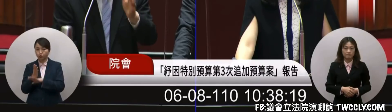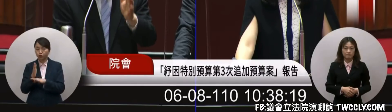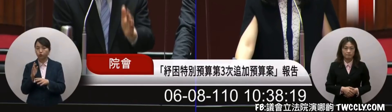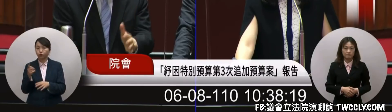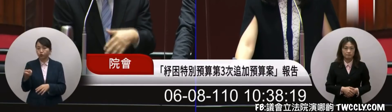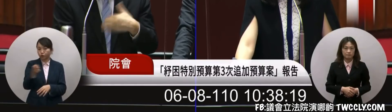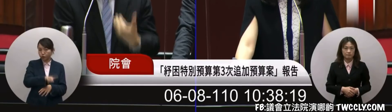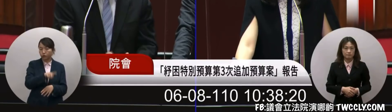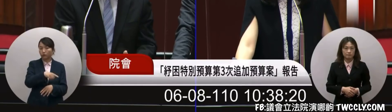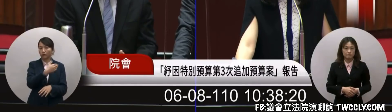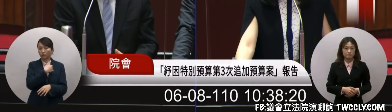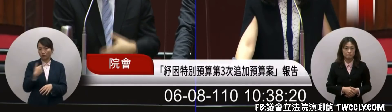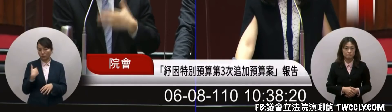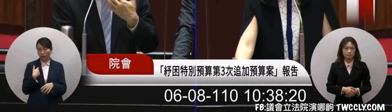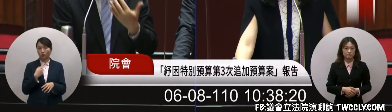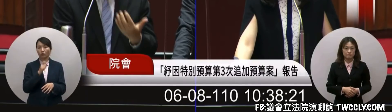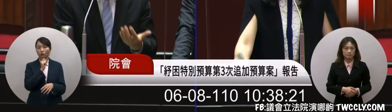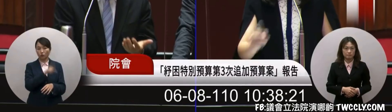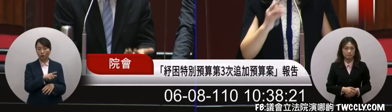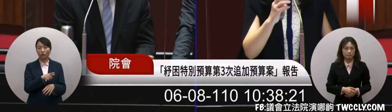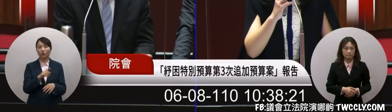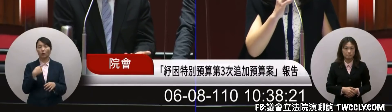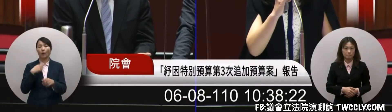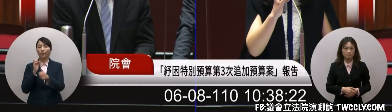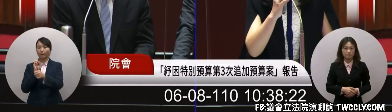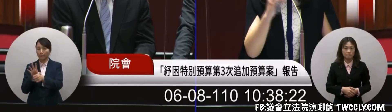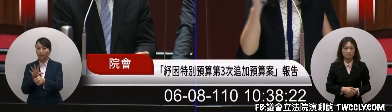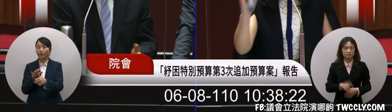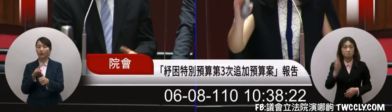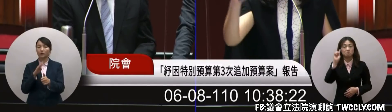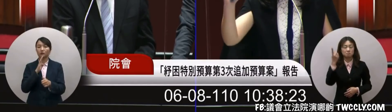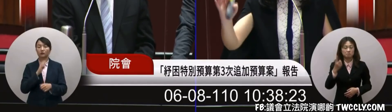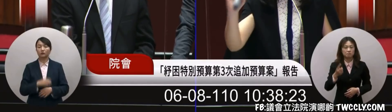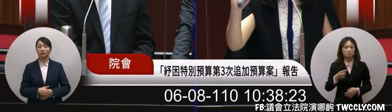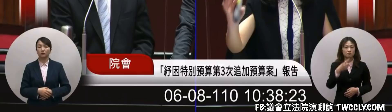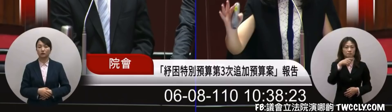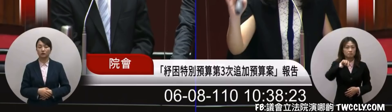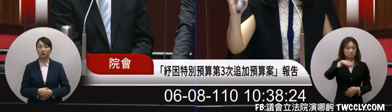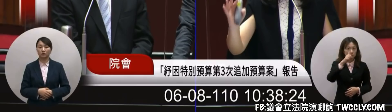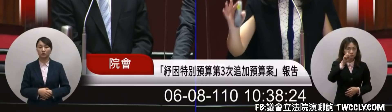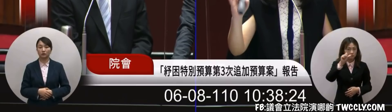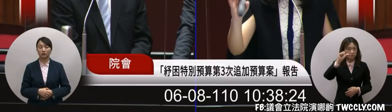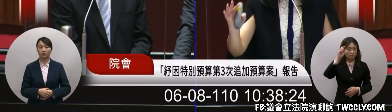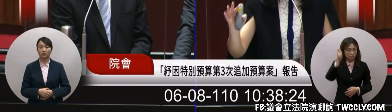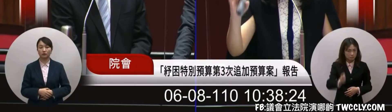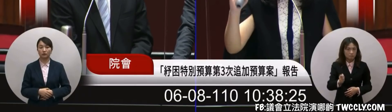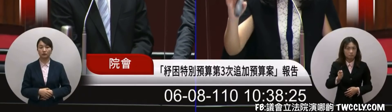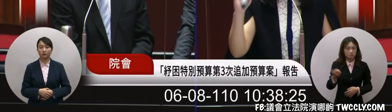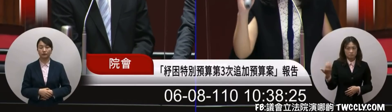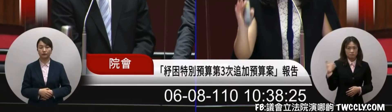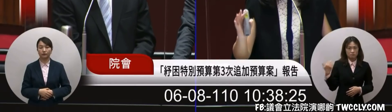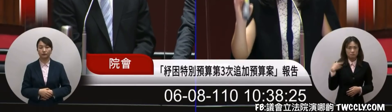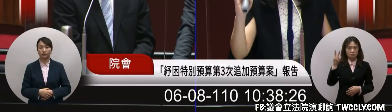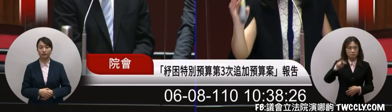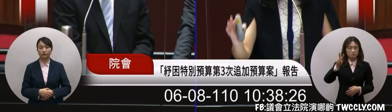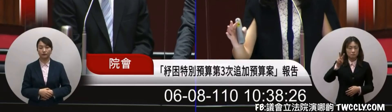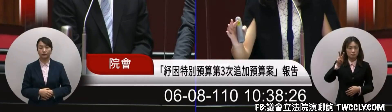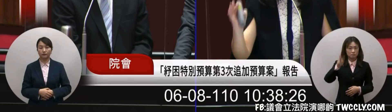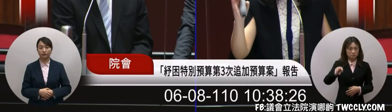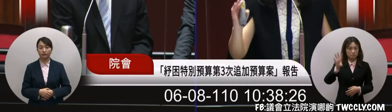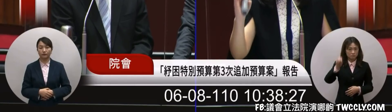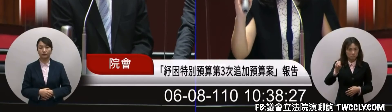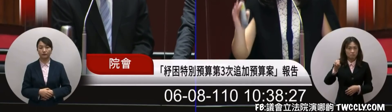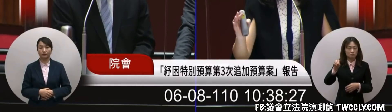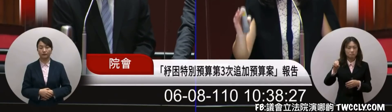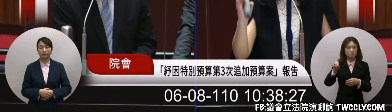后才能动资。我跟委员说 明的是，那是因为115亿先前的2000万的疫苗的扣打，你们已经告诉我们用完